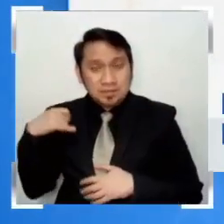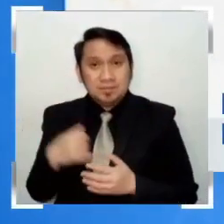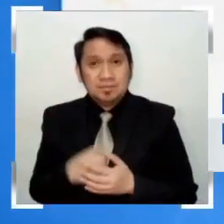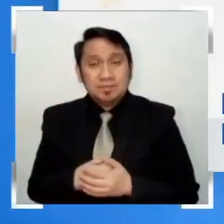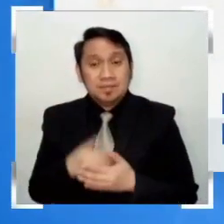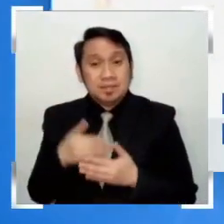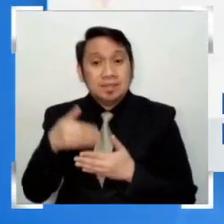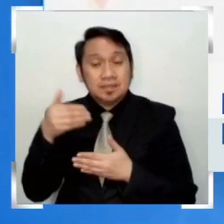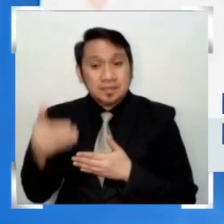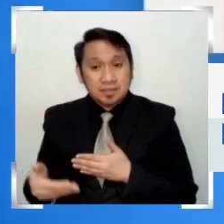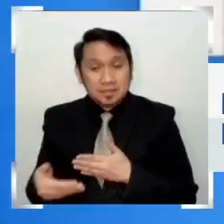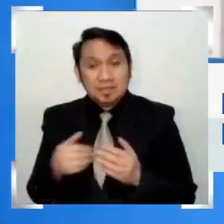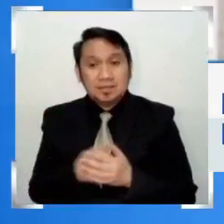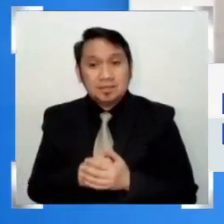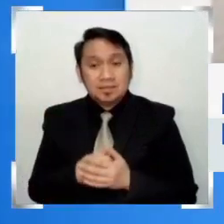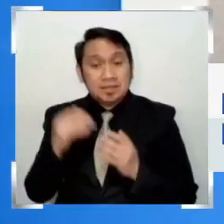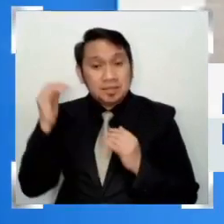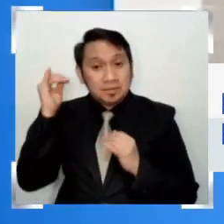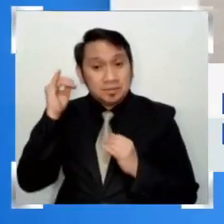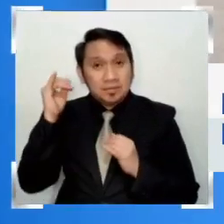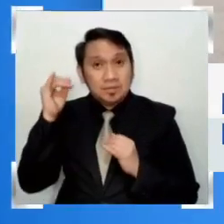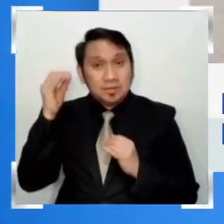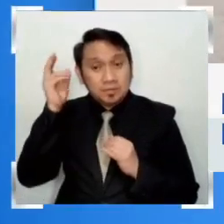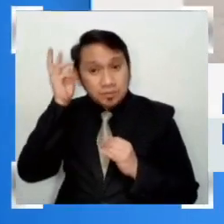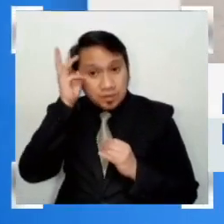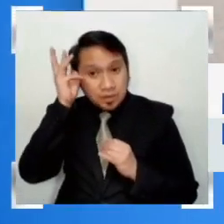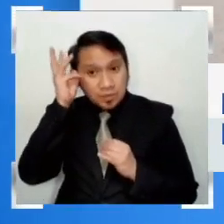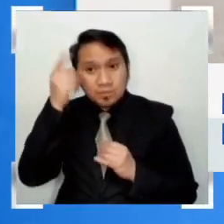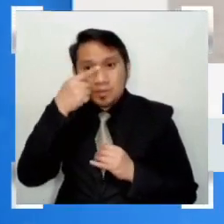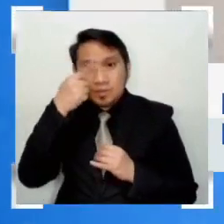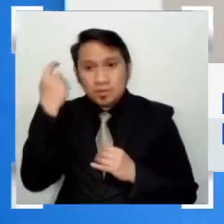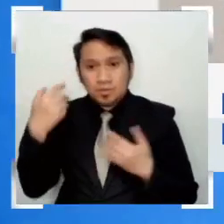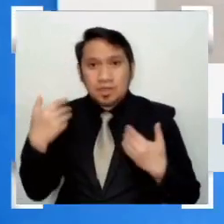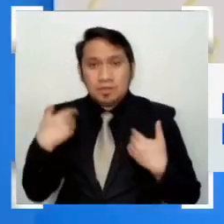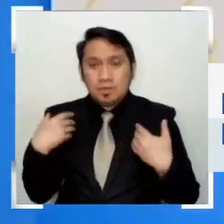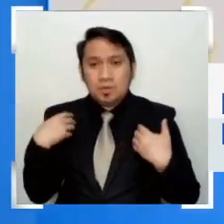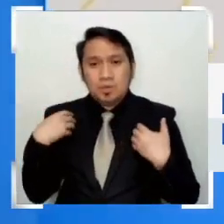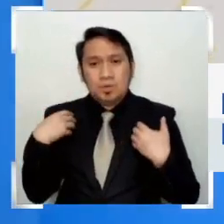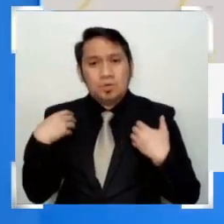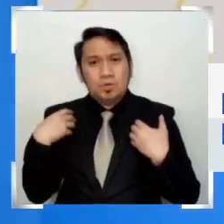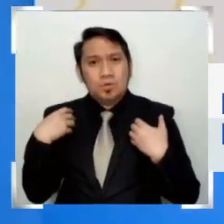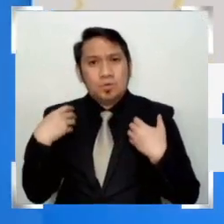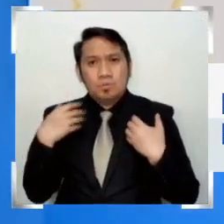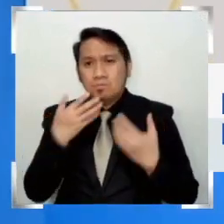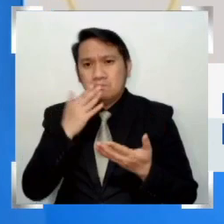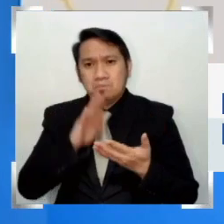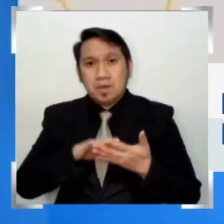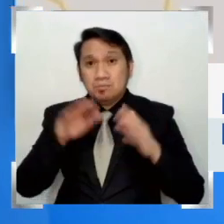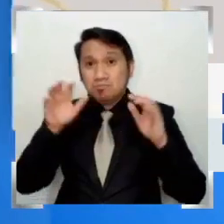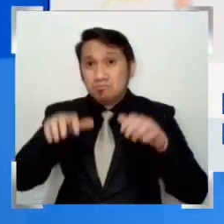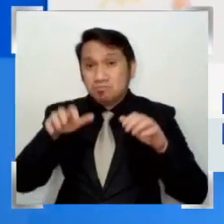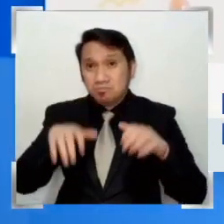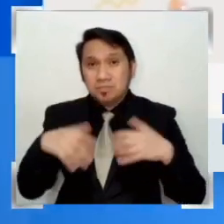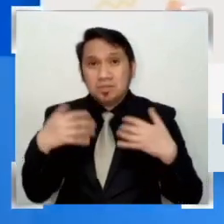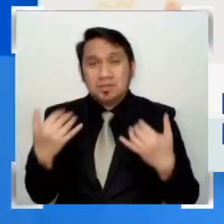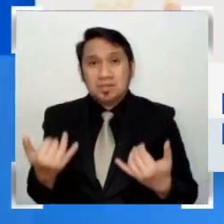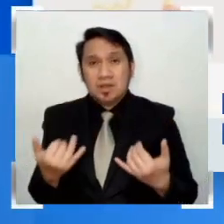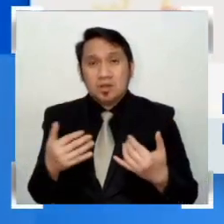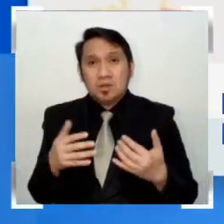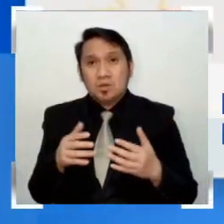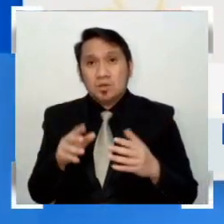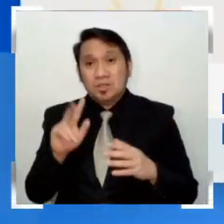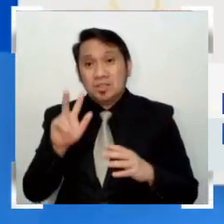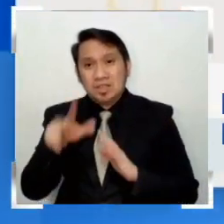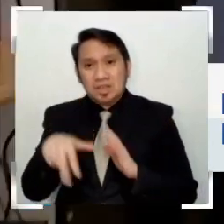Banawi, Ifugao, nagka-landslide dahil pa rin sa masamang panahon. Umabot ng mahigit 3 oras bago binuksan ang isang lane ng naapektuhang